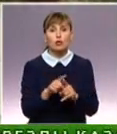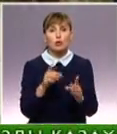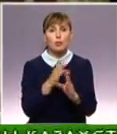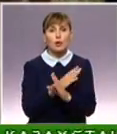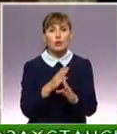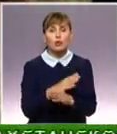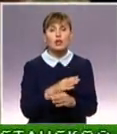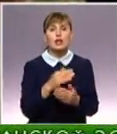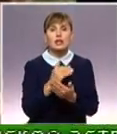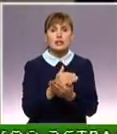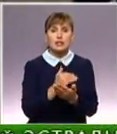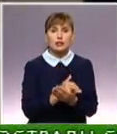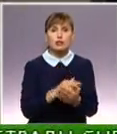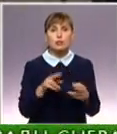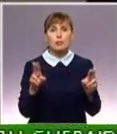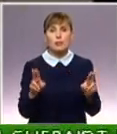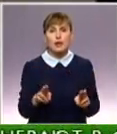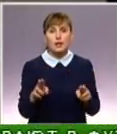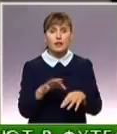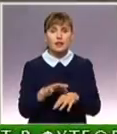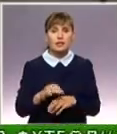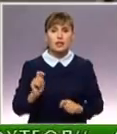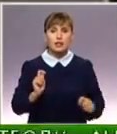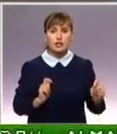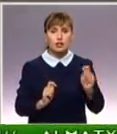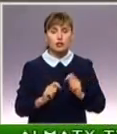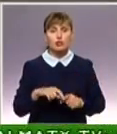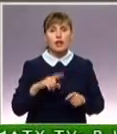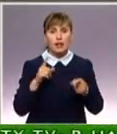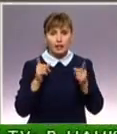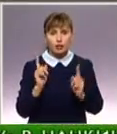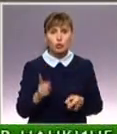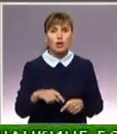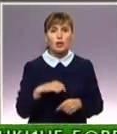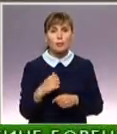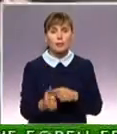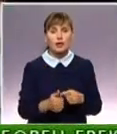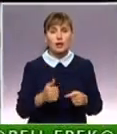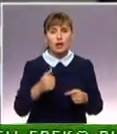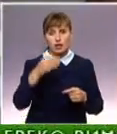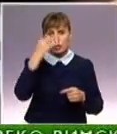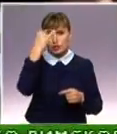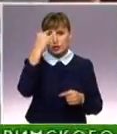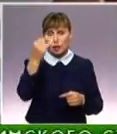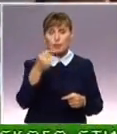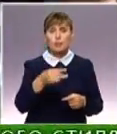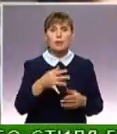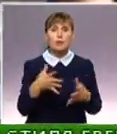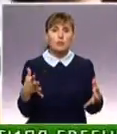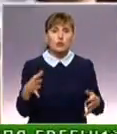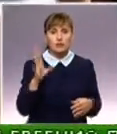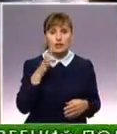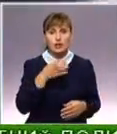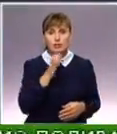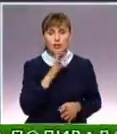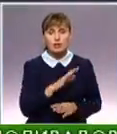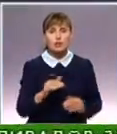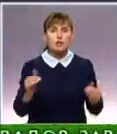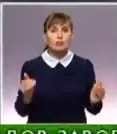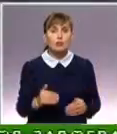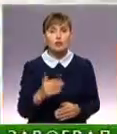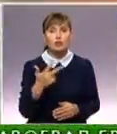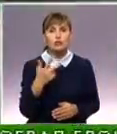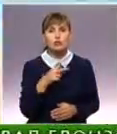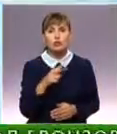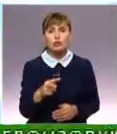погоду следовать элементарным правилам – носить одежду из натуральных тканей, обязательно надевать головной убор и пить побольше воды – не менее 3 литров